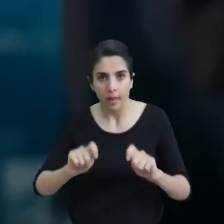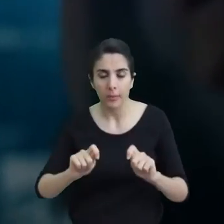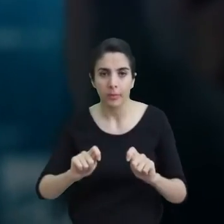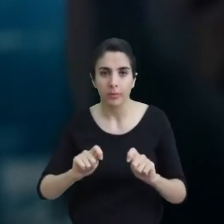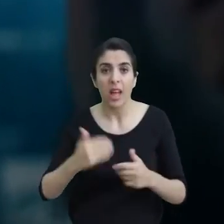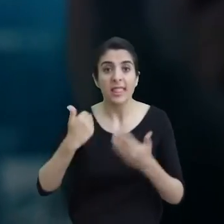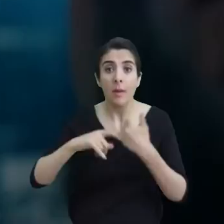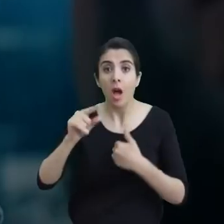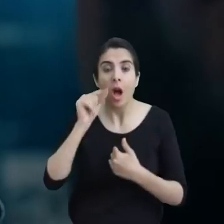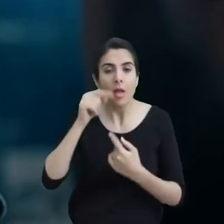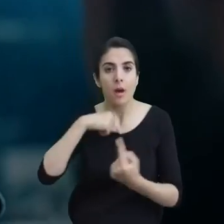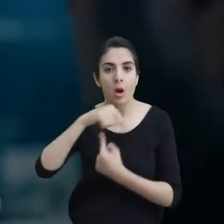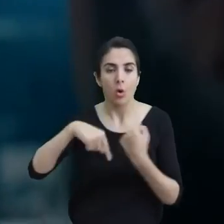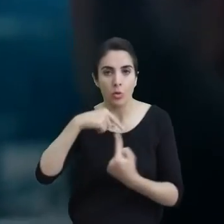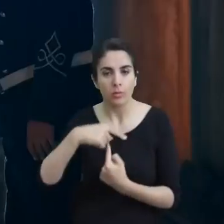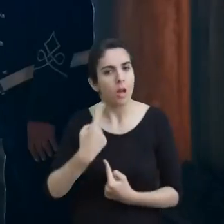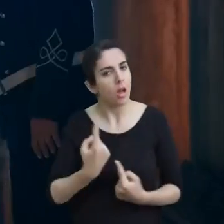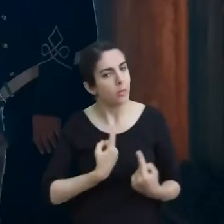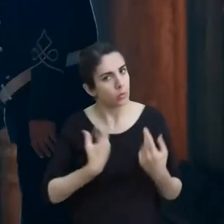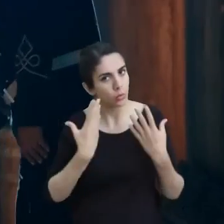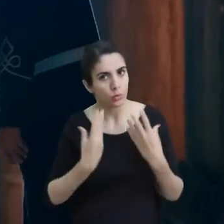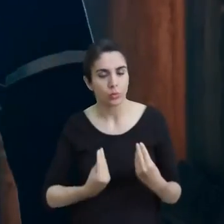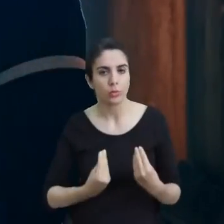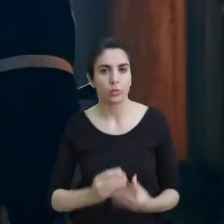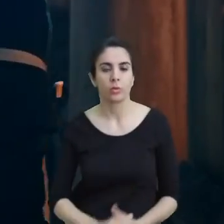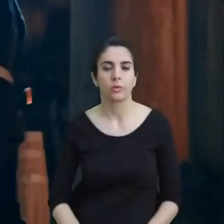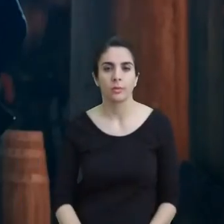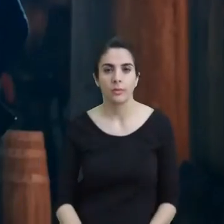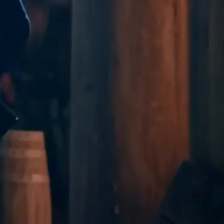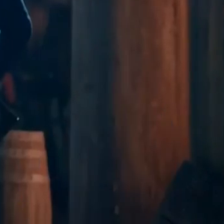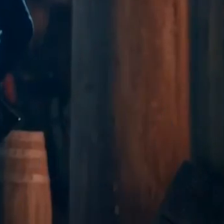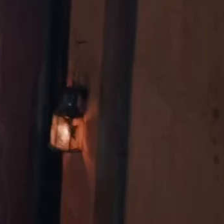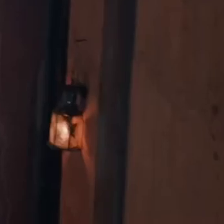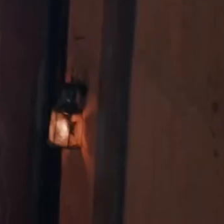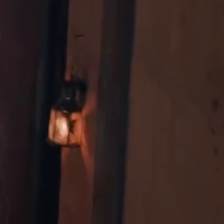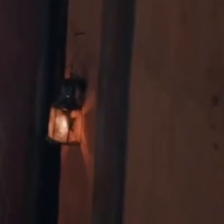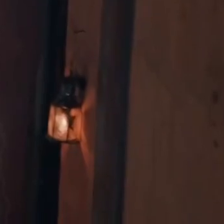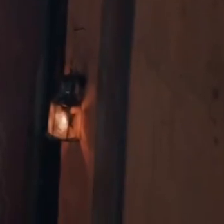gitsinler. Yaralı bir adam arıyoruz. Emredersiniz. Yürüdü.